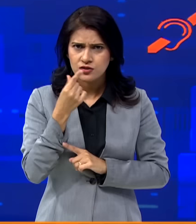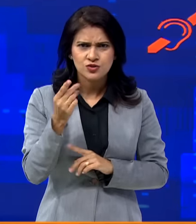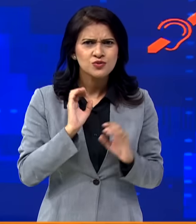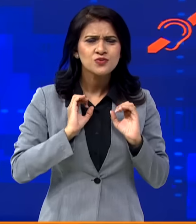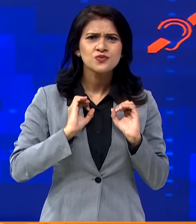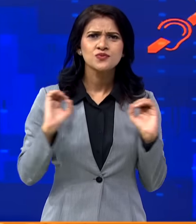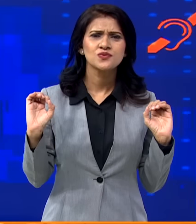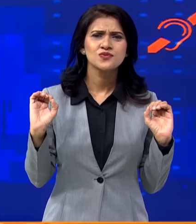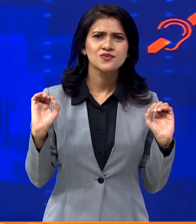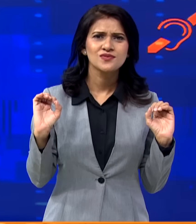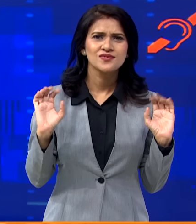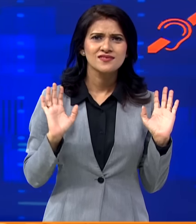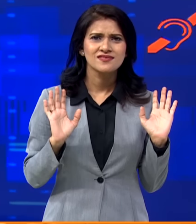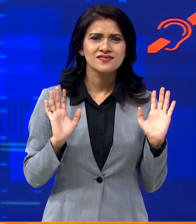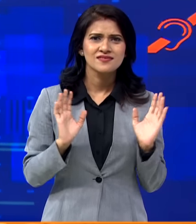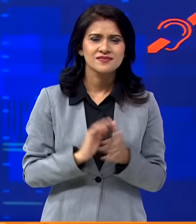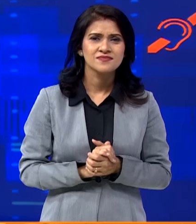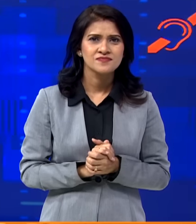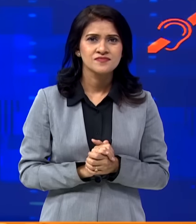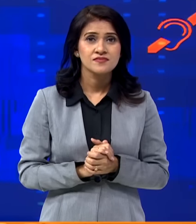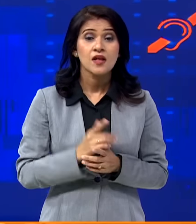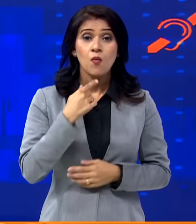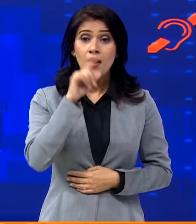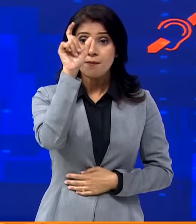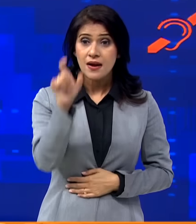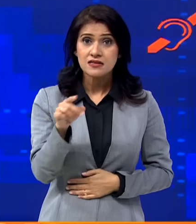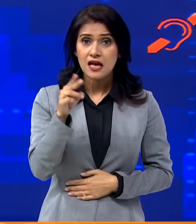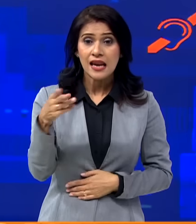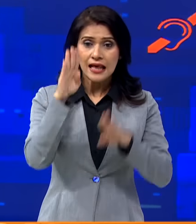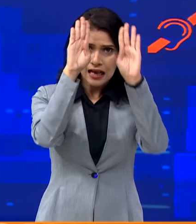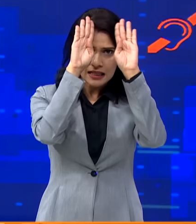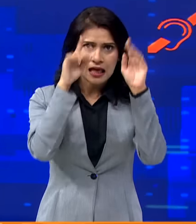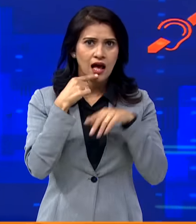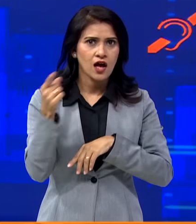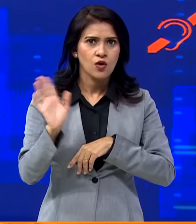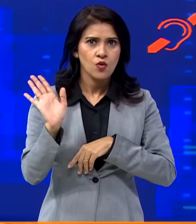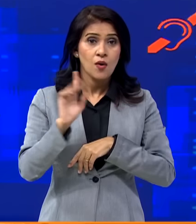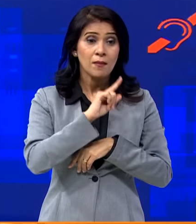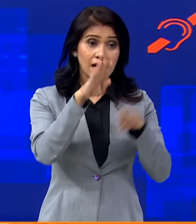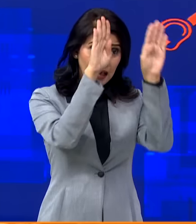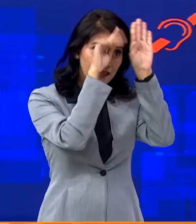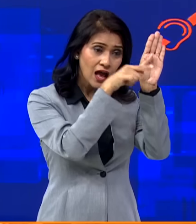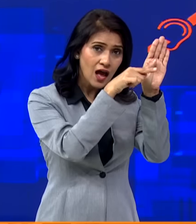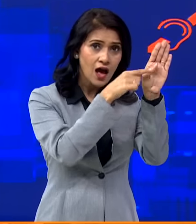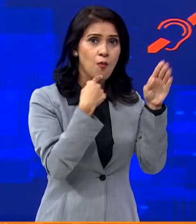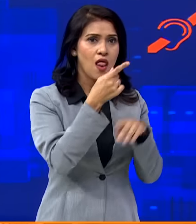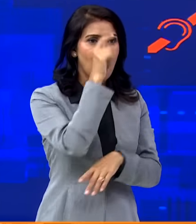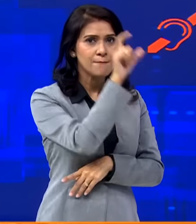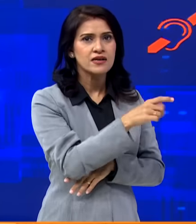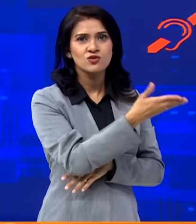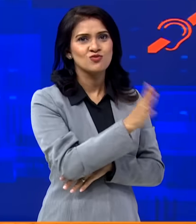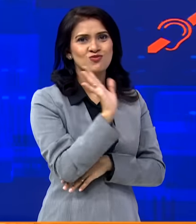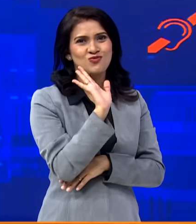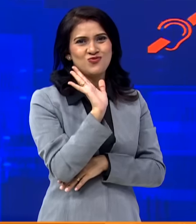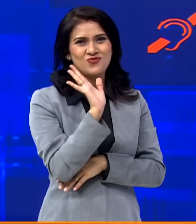रजत जी किसी आदमी को गधा नहीं कहा जा सकता लेकिन किसी गधे को भी आदमी नहीं कहा जा